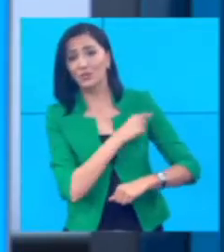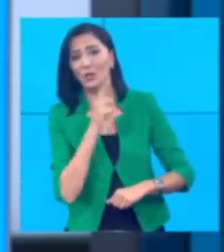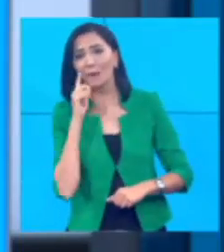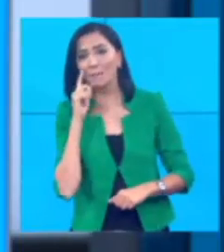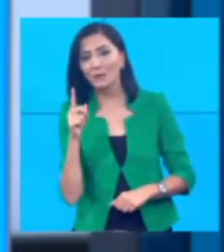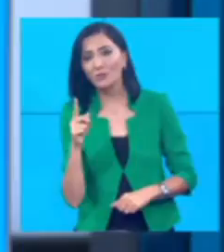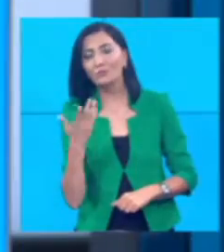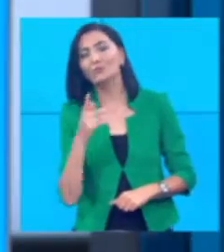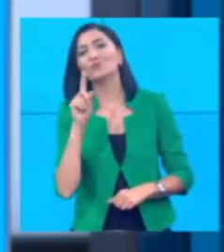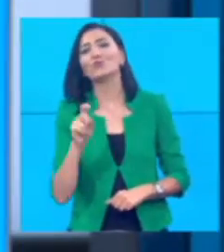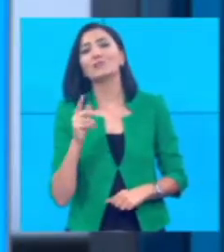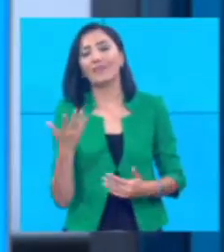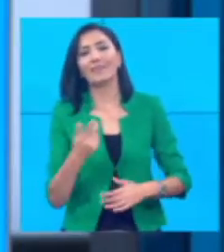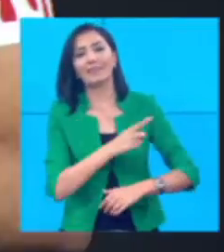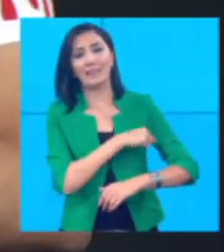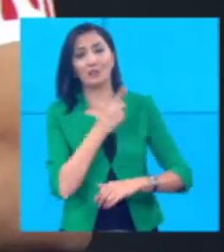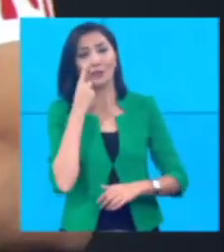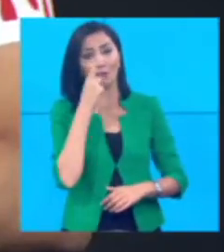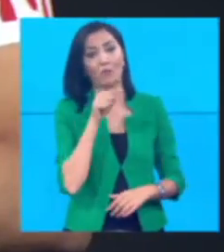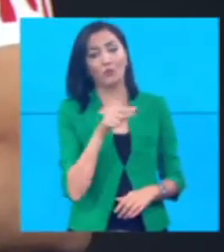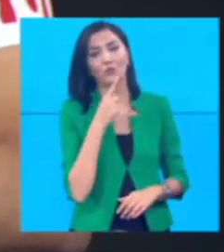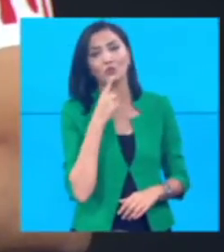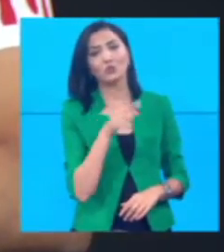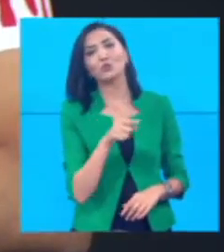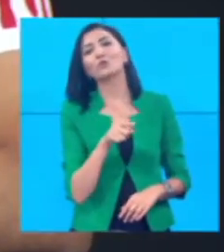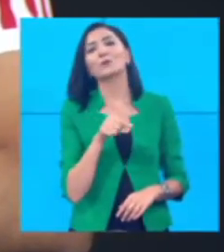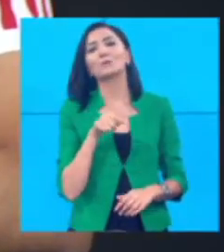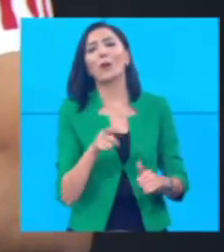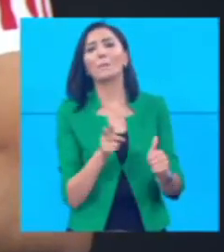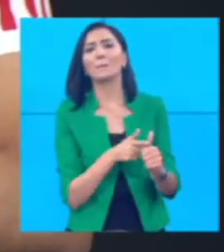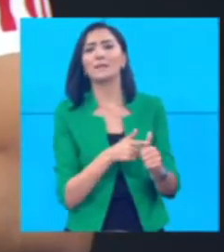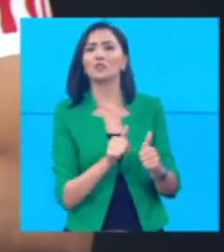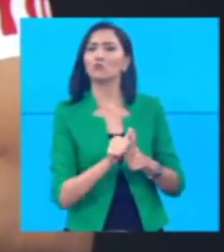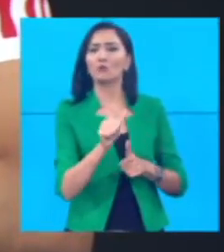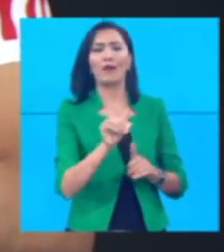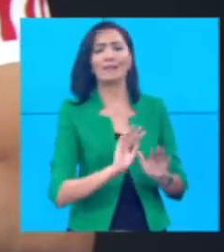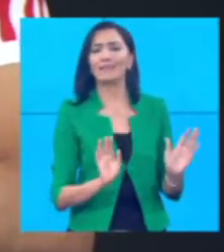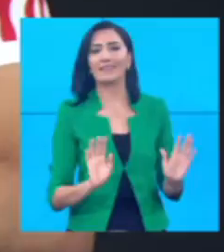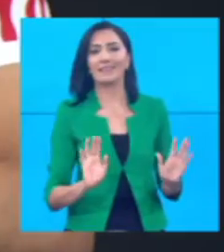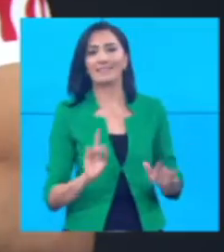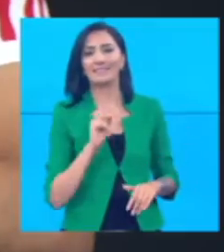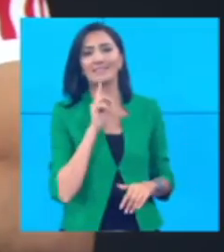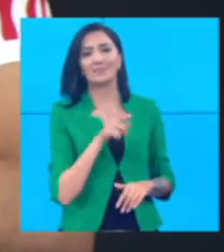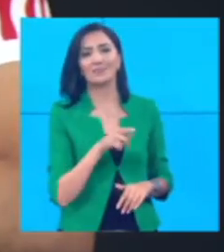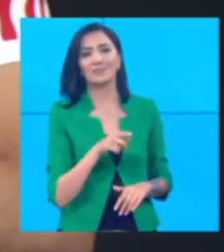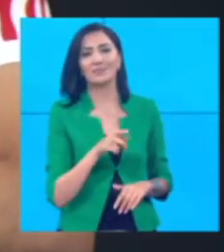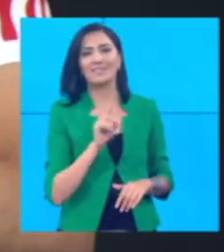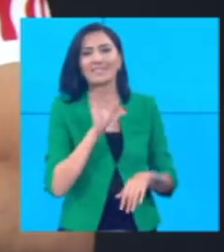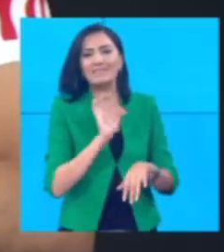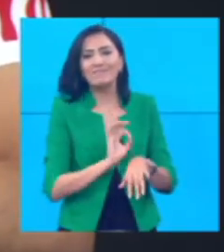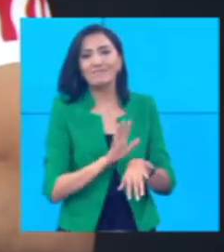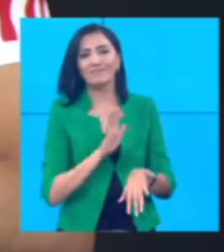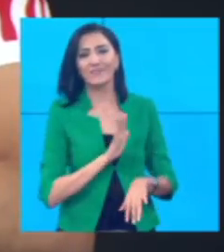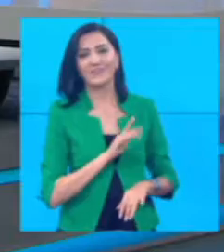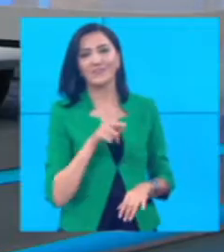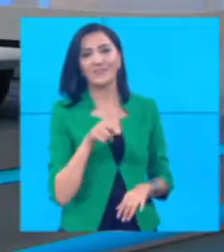derecelere bakıyor musunuz? Nedir derecelere durumu? Bakıp evet ona göre söylüyorum. Bir yani de şu an hani birinciliğe uzak değiliz. Değiliz diyorsun. Evet, şimdi Murat